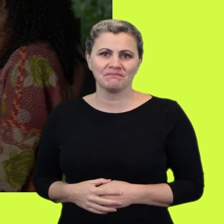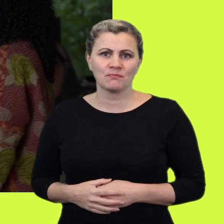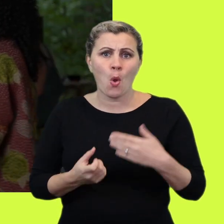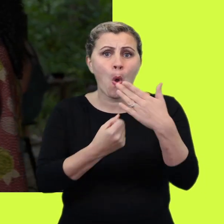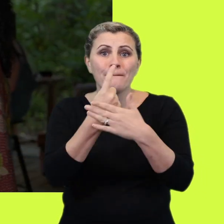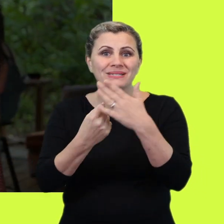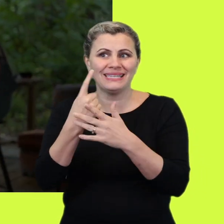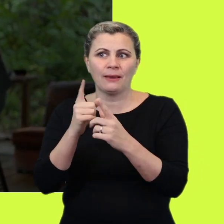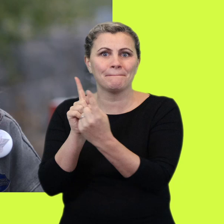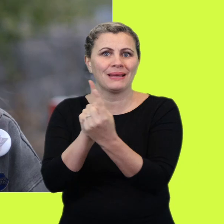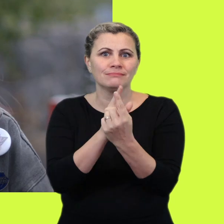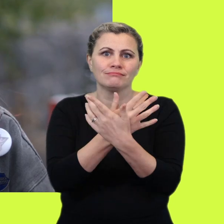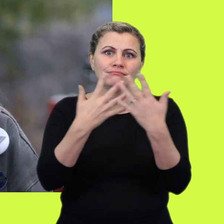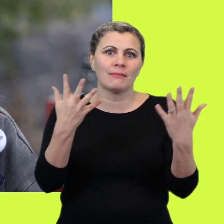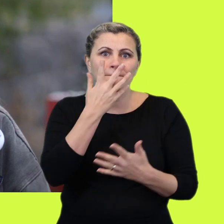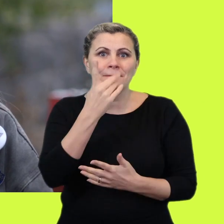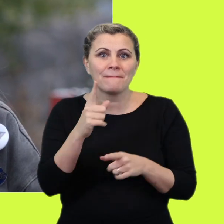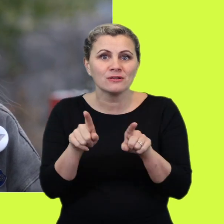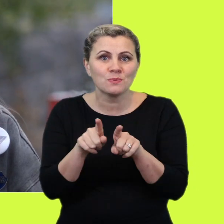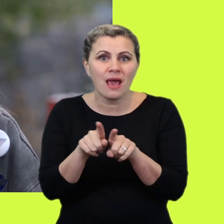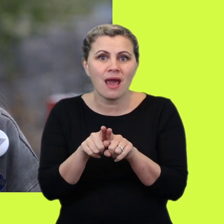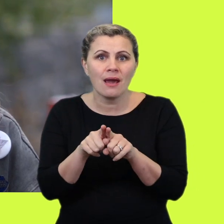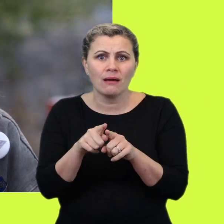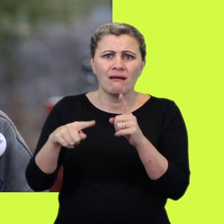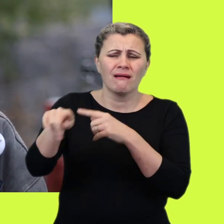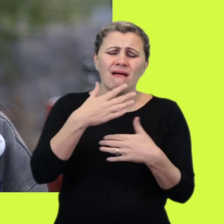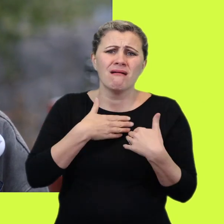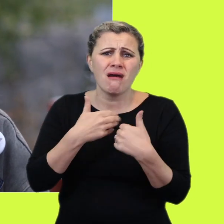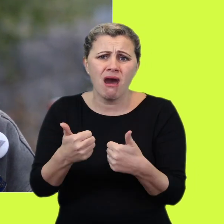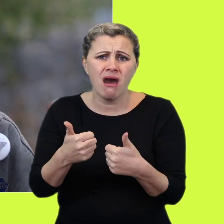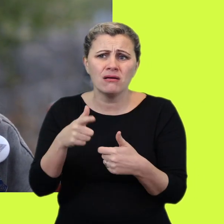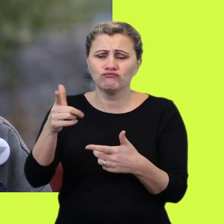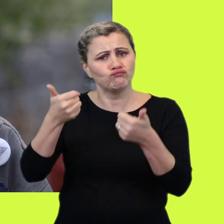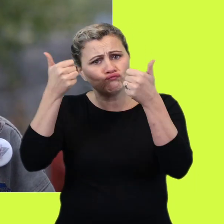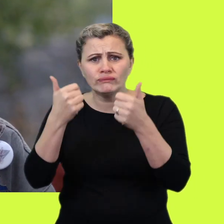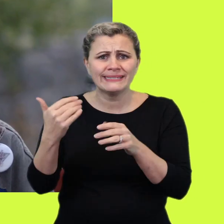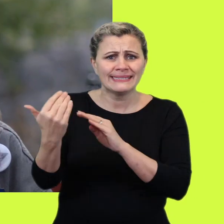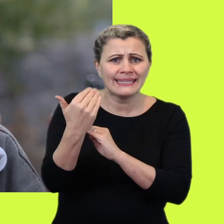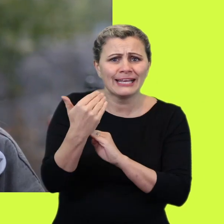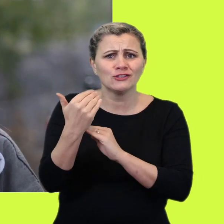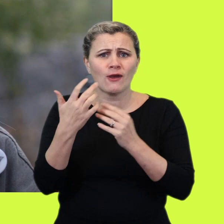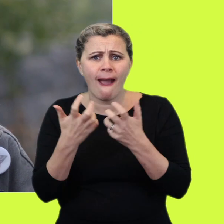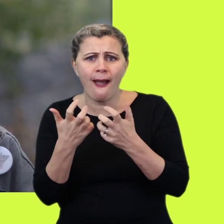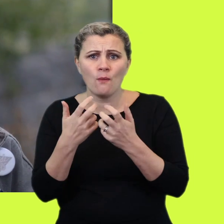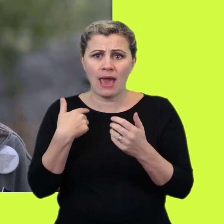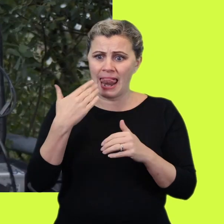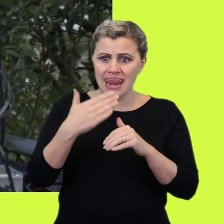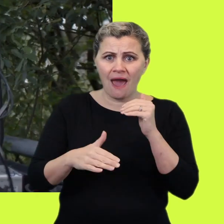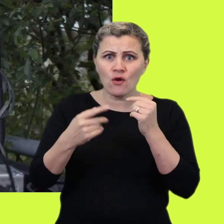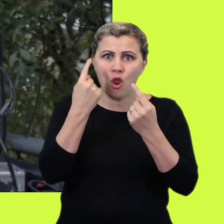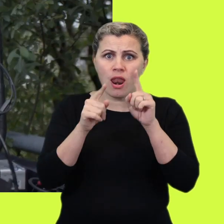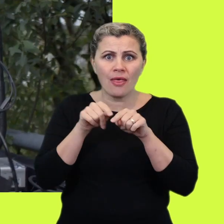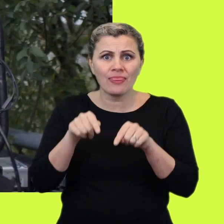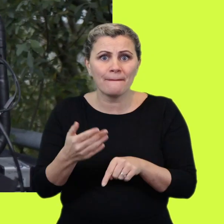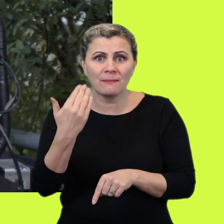Fi wedi cael y cyfle I cwrdd â siwgymyn o pobl sydd wedi bod mor caredig a sydd wedi bod mor bodlon I dysgu